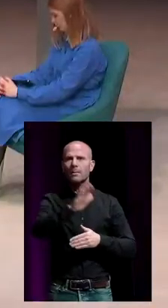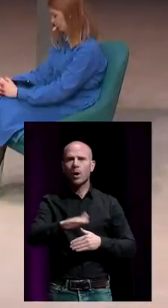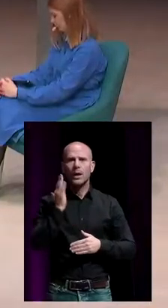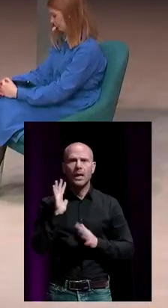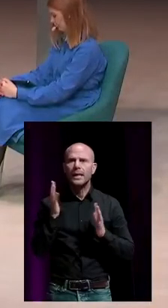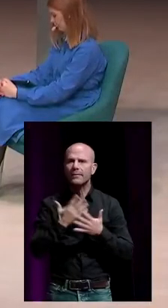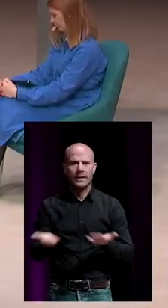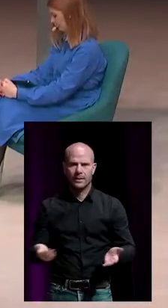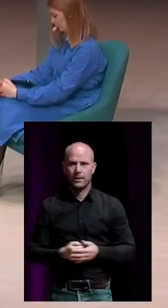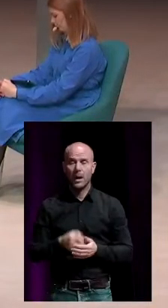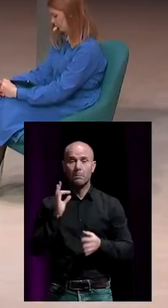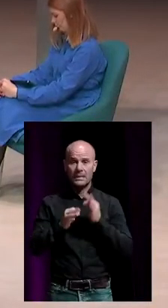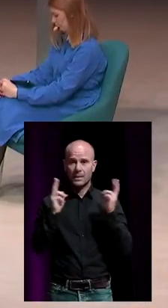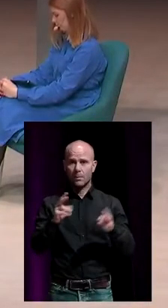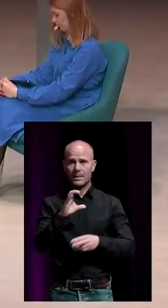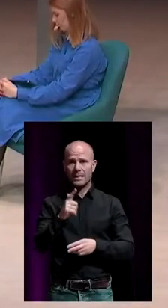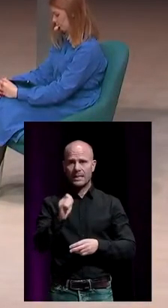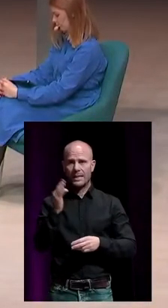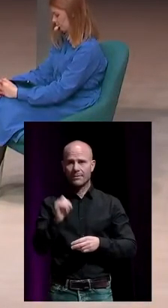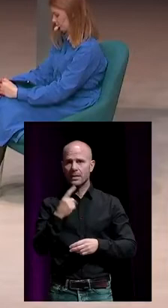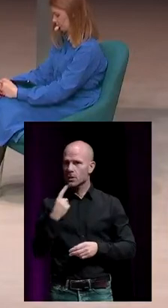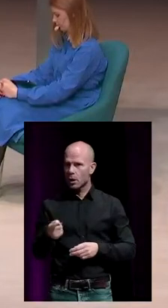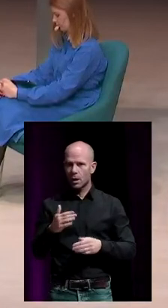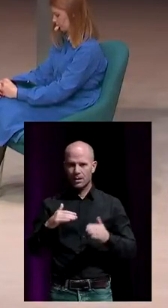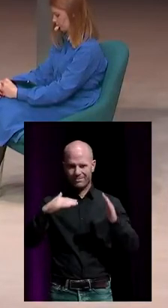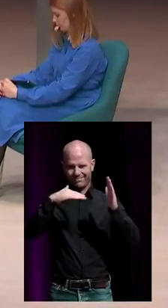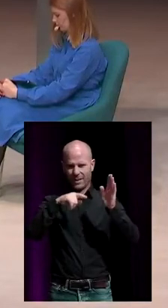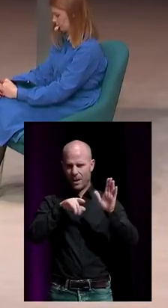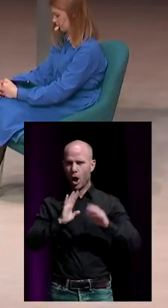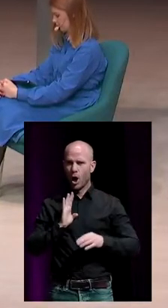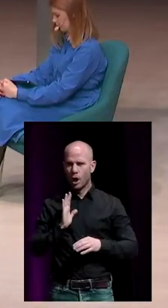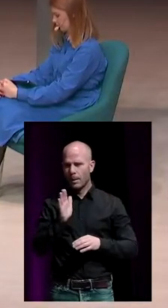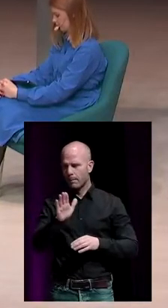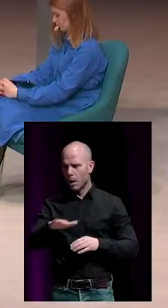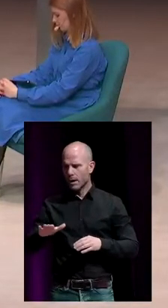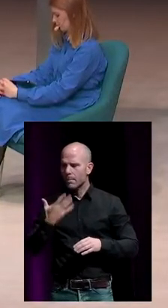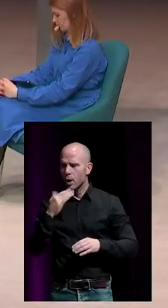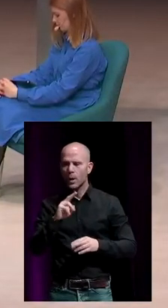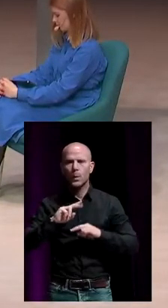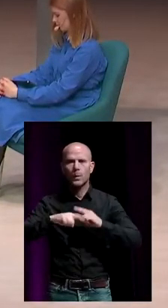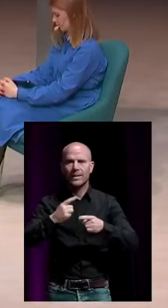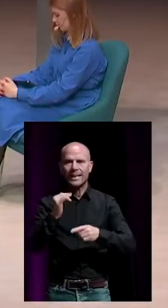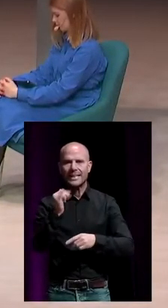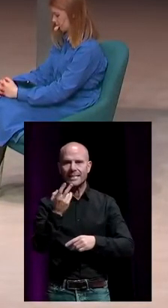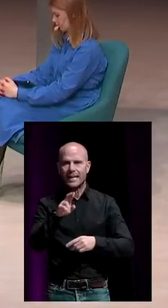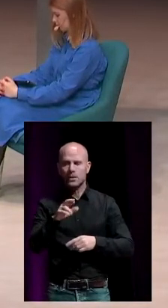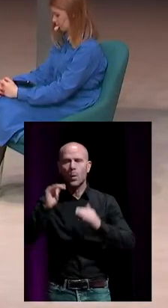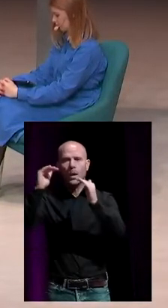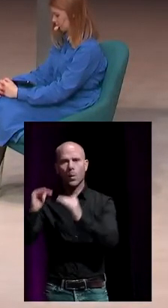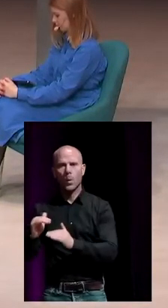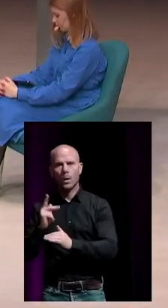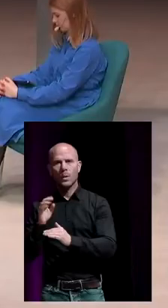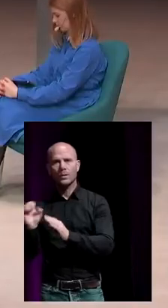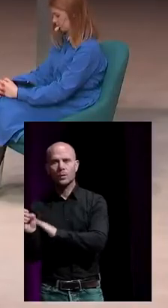måste, precis som Stefan visade, ner till det här hörnet där barnet har en bra utvecklingsindex och låga